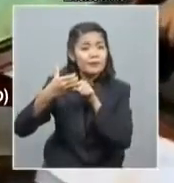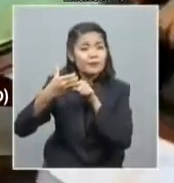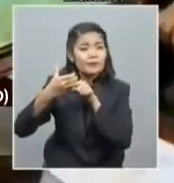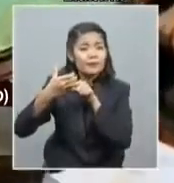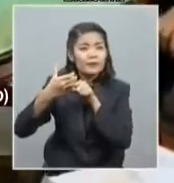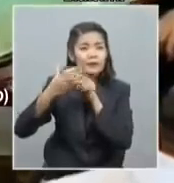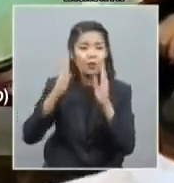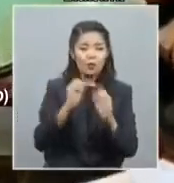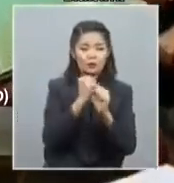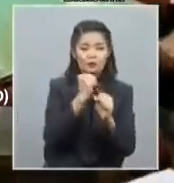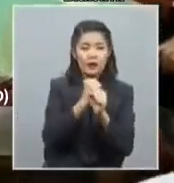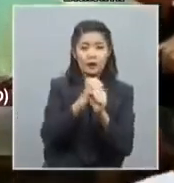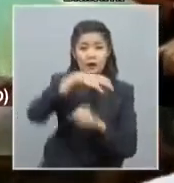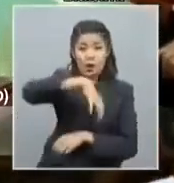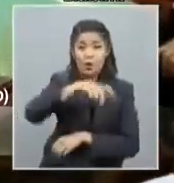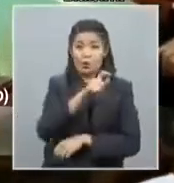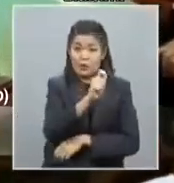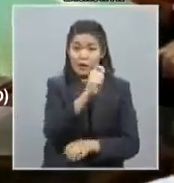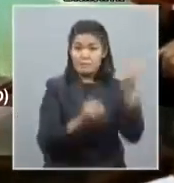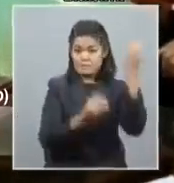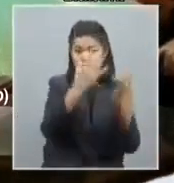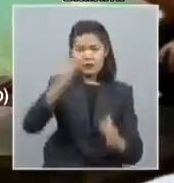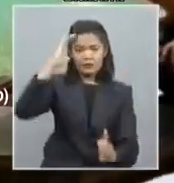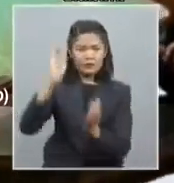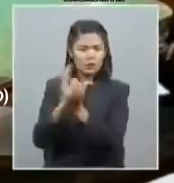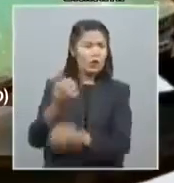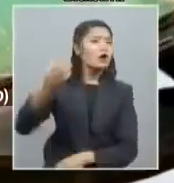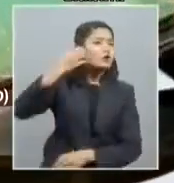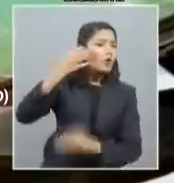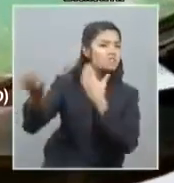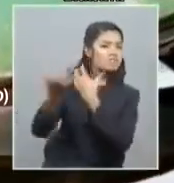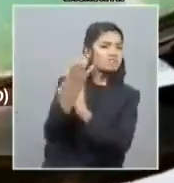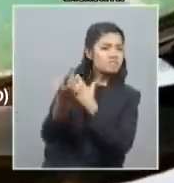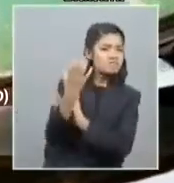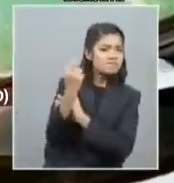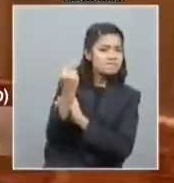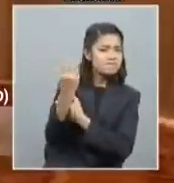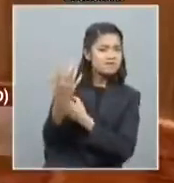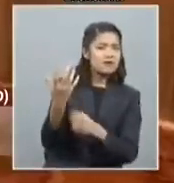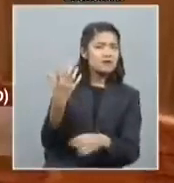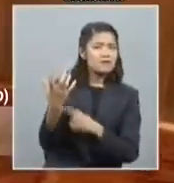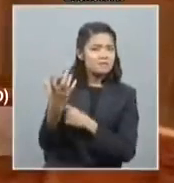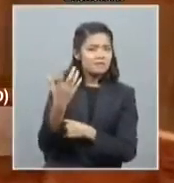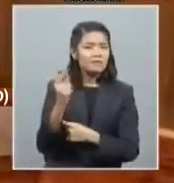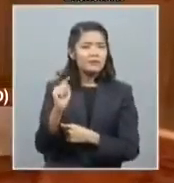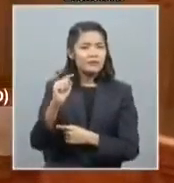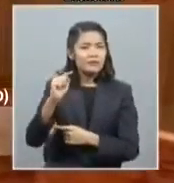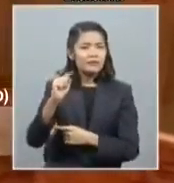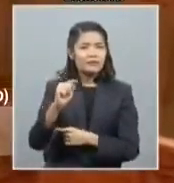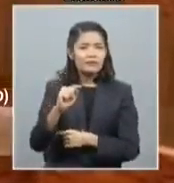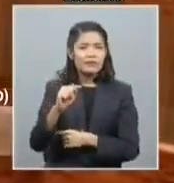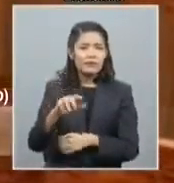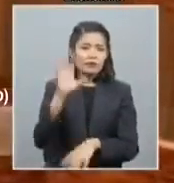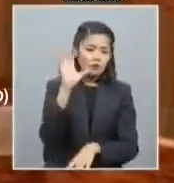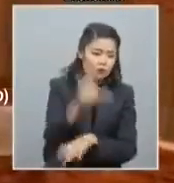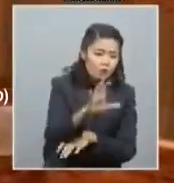เจ้าหน้าที่อุทยานถูกตำรวจโทรมาข่มขู่คลิปเสียงดาบเท่งขู่ภรรย